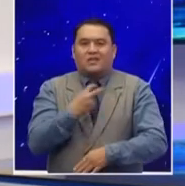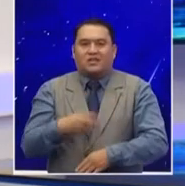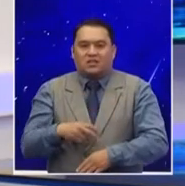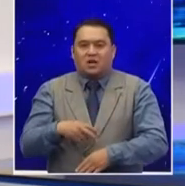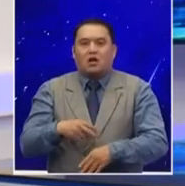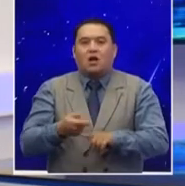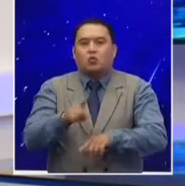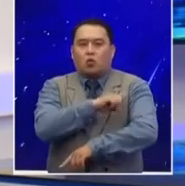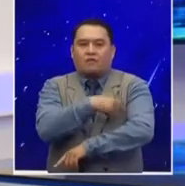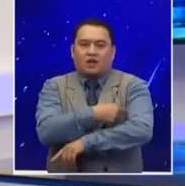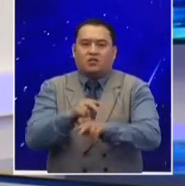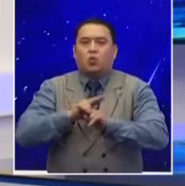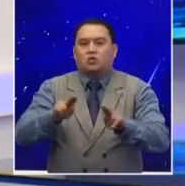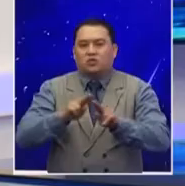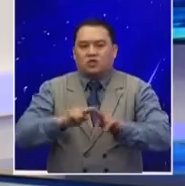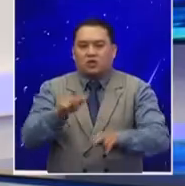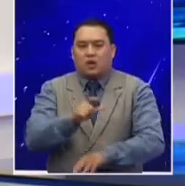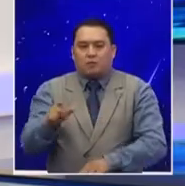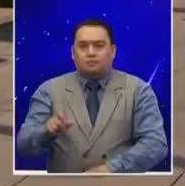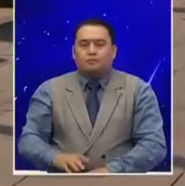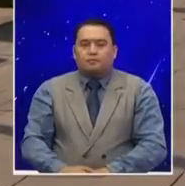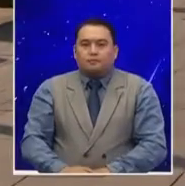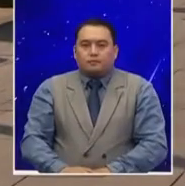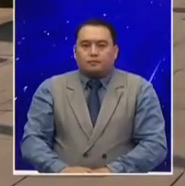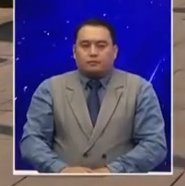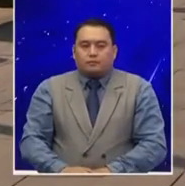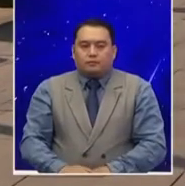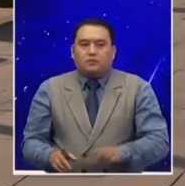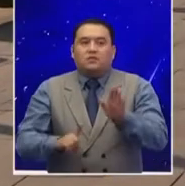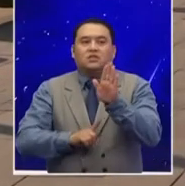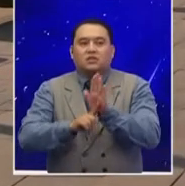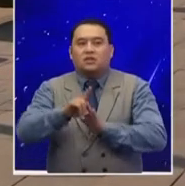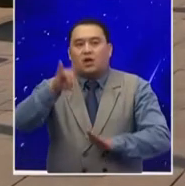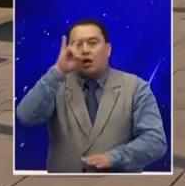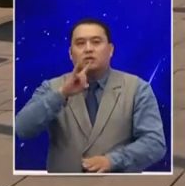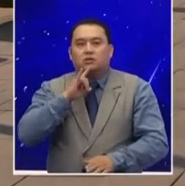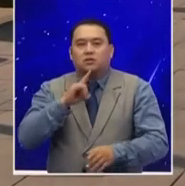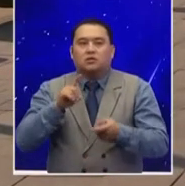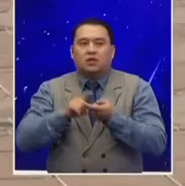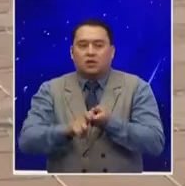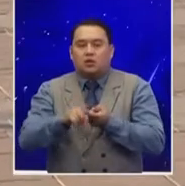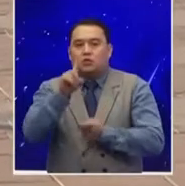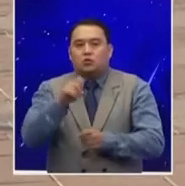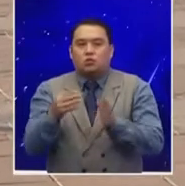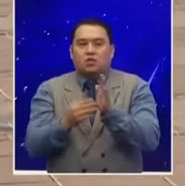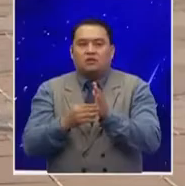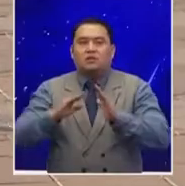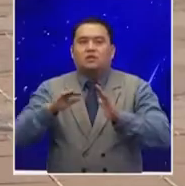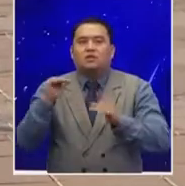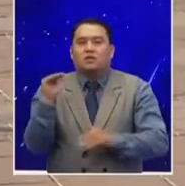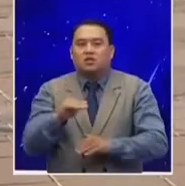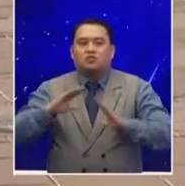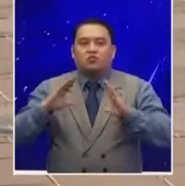в числе которых врачи и педагоги. С начала пандемии в Казахстане зарегистрировано 109 тысяч случаев